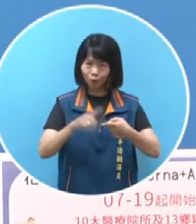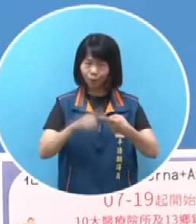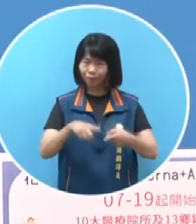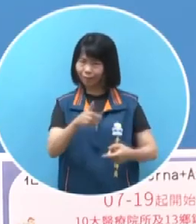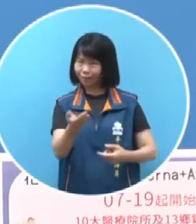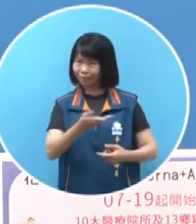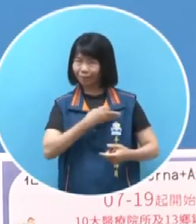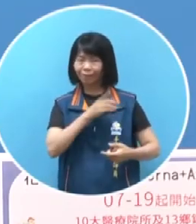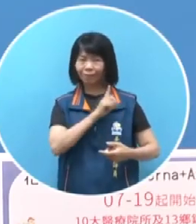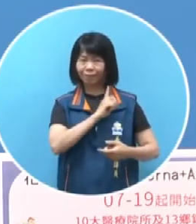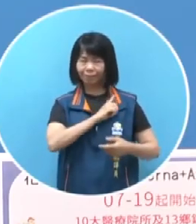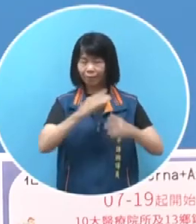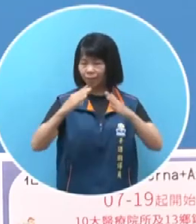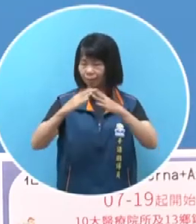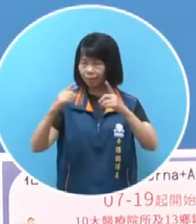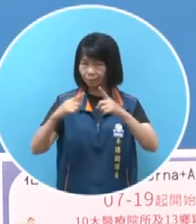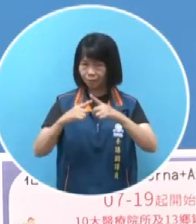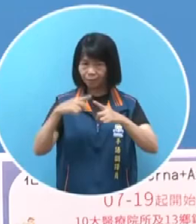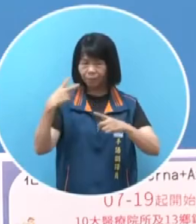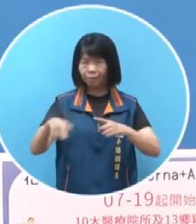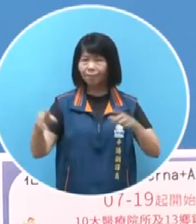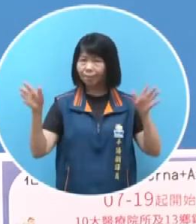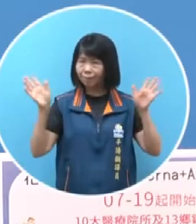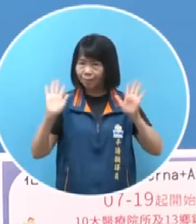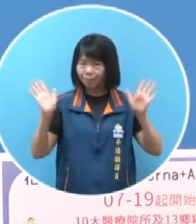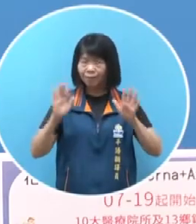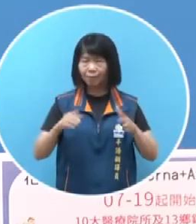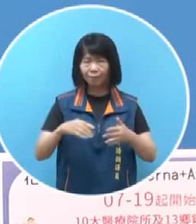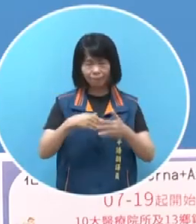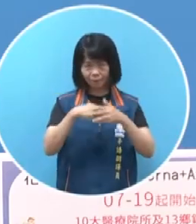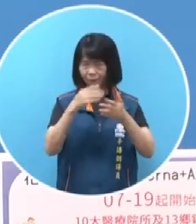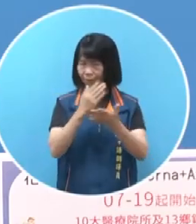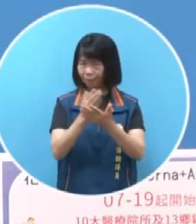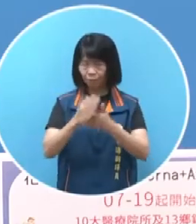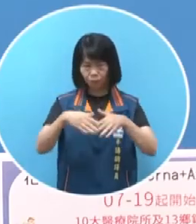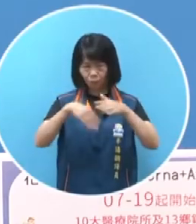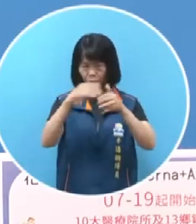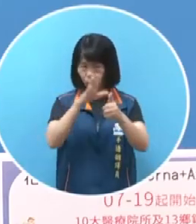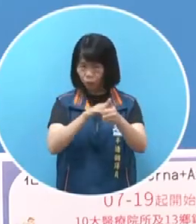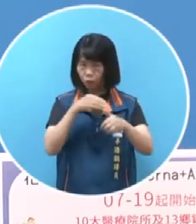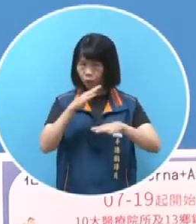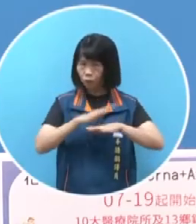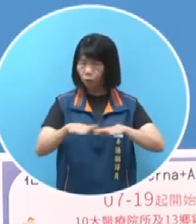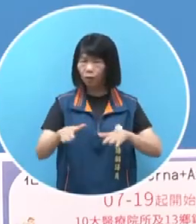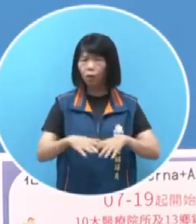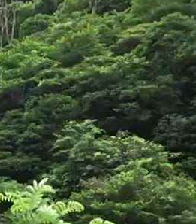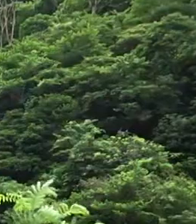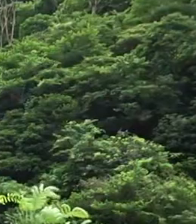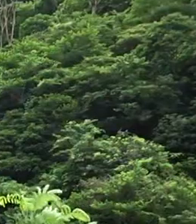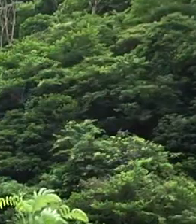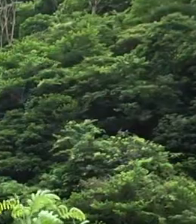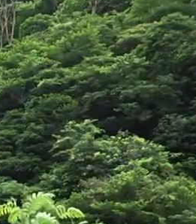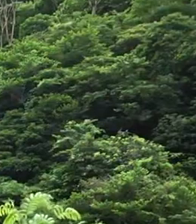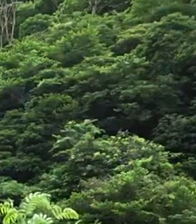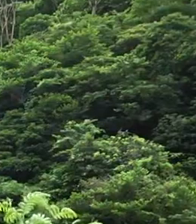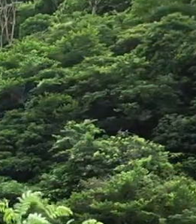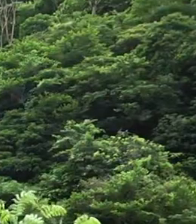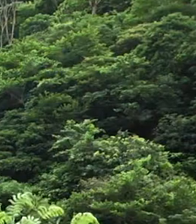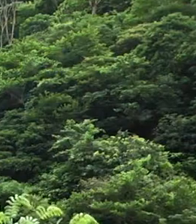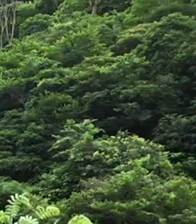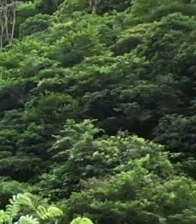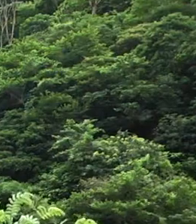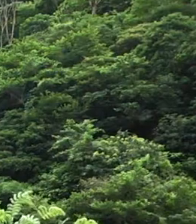己还有我们的家人以及我们的孩子都学会因应各项灾难的准